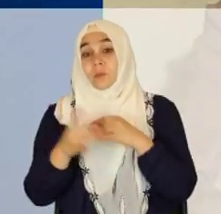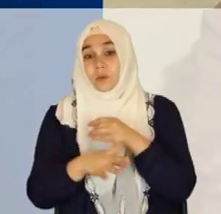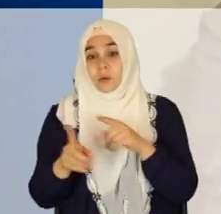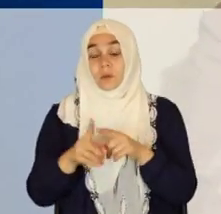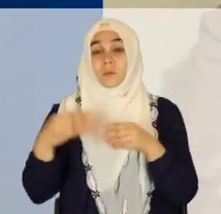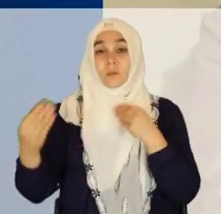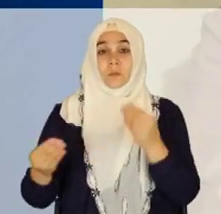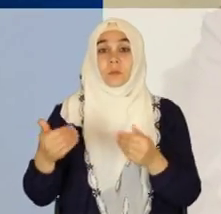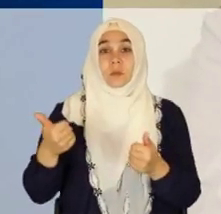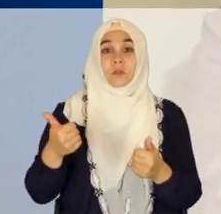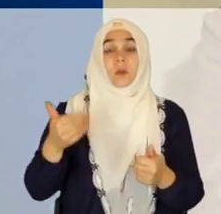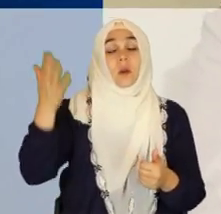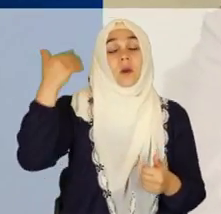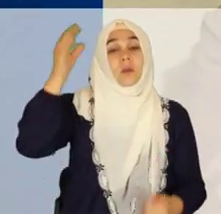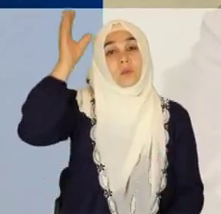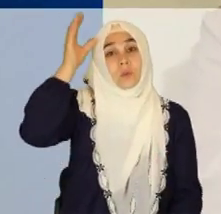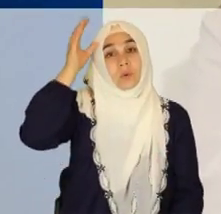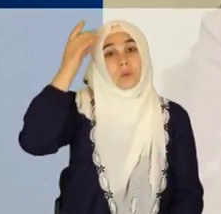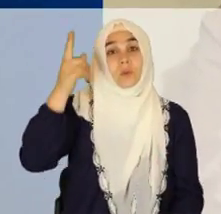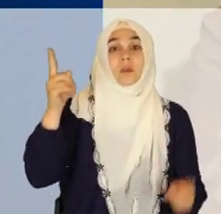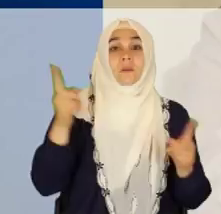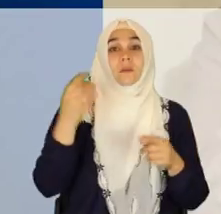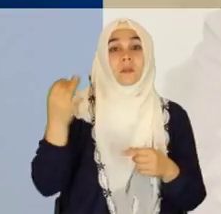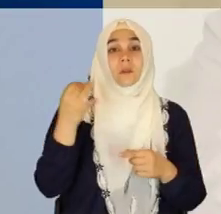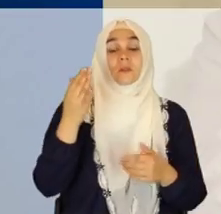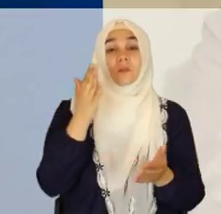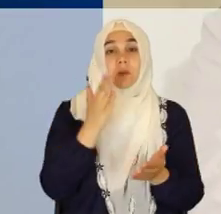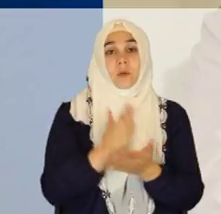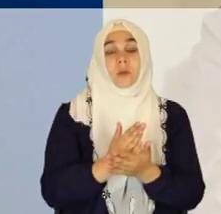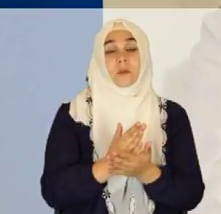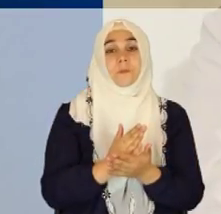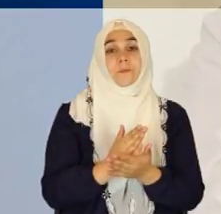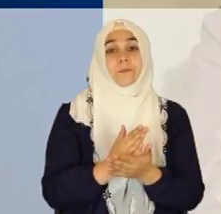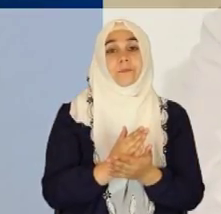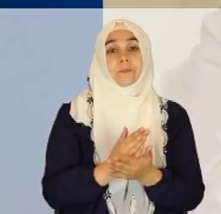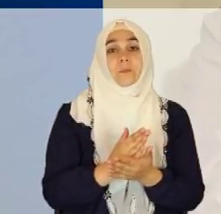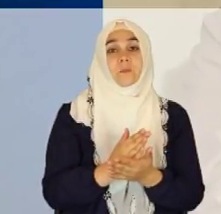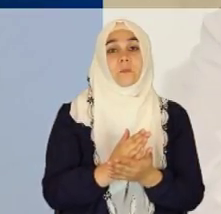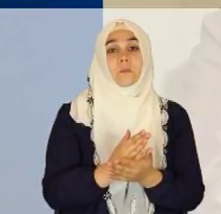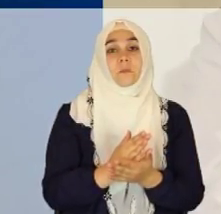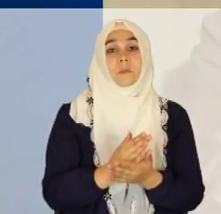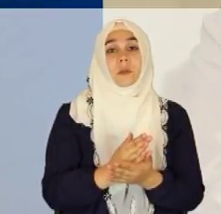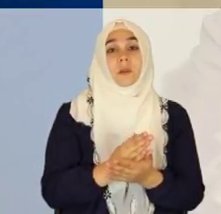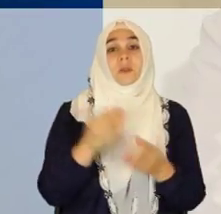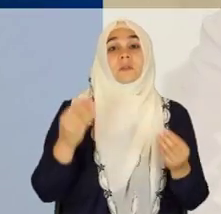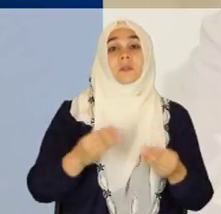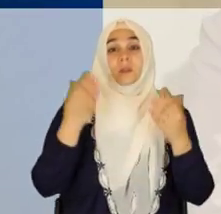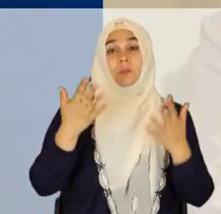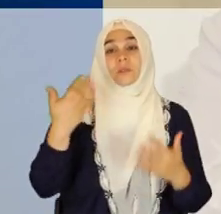Ulug'lardan birlari rivoyatda kelyapti. Shu xayr ehson qilishni yaxshi ko'rar